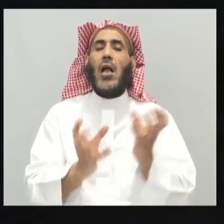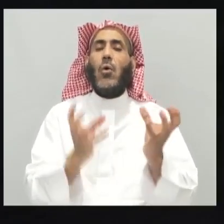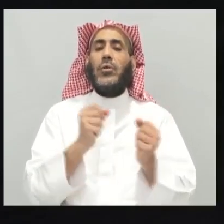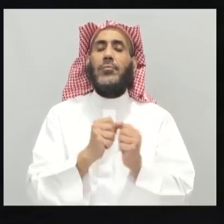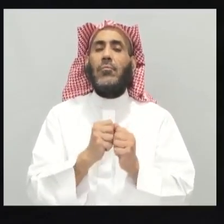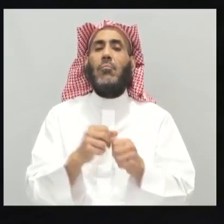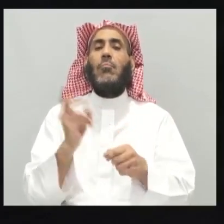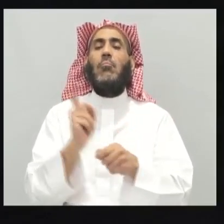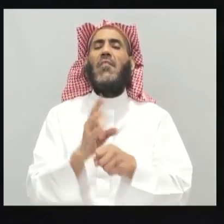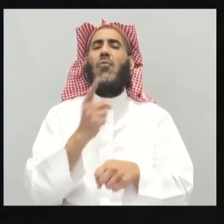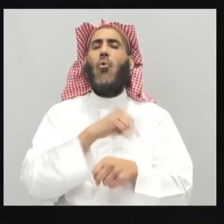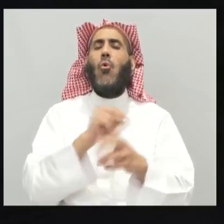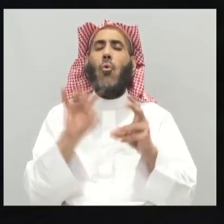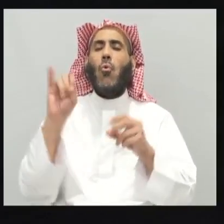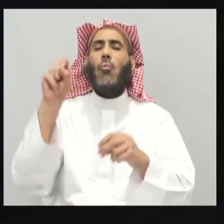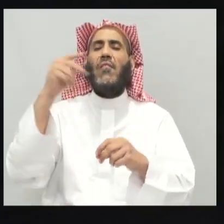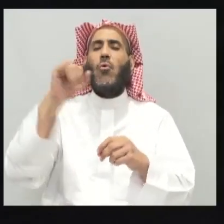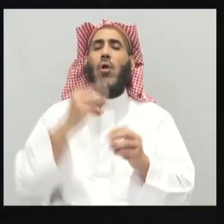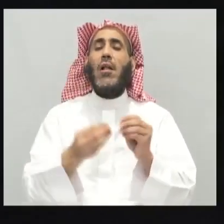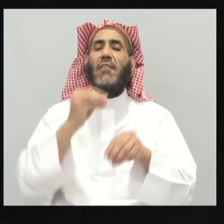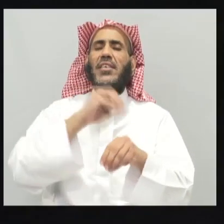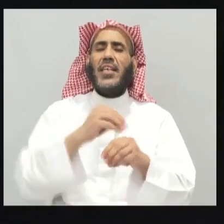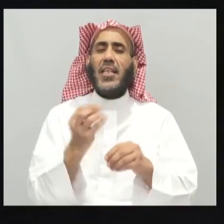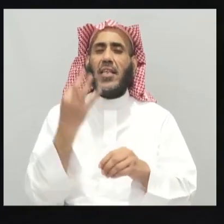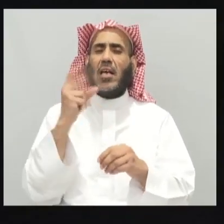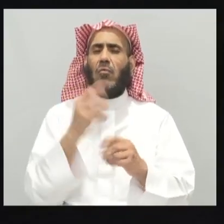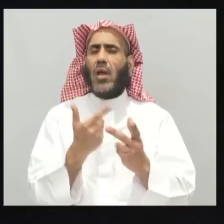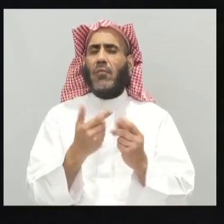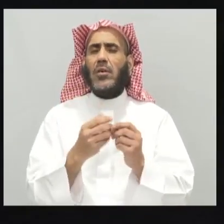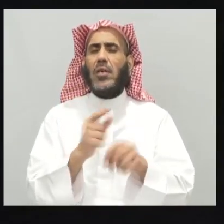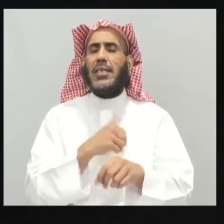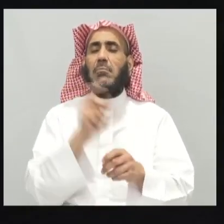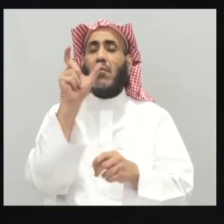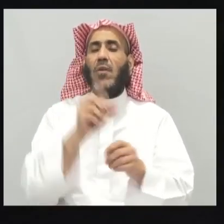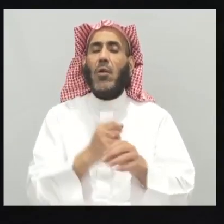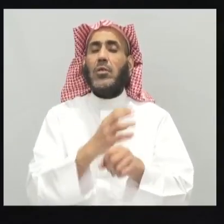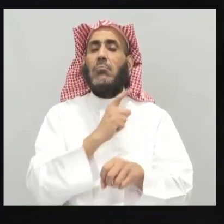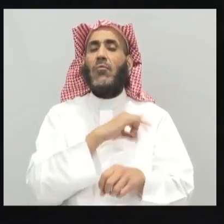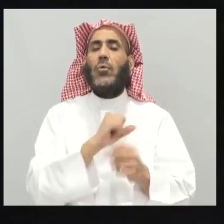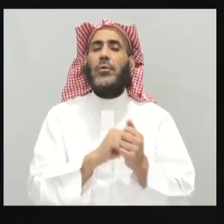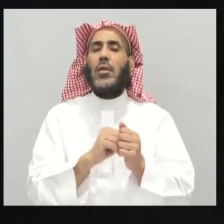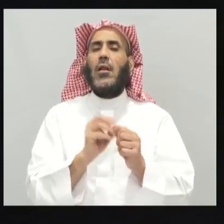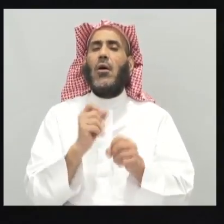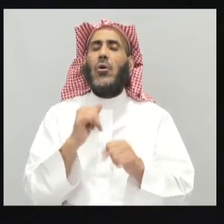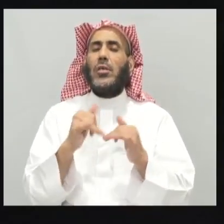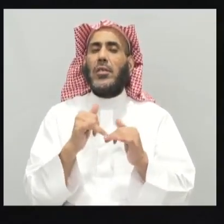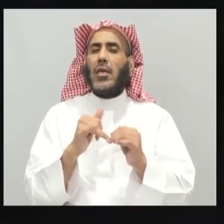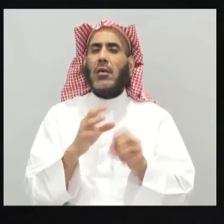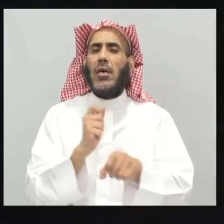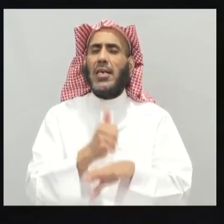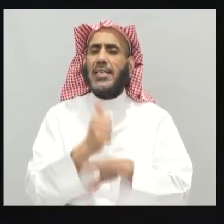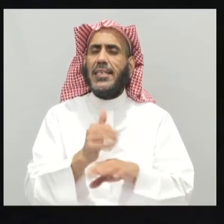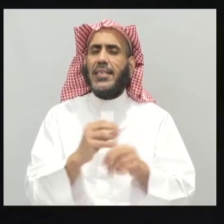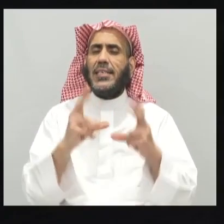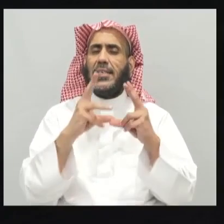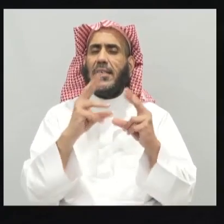وزن مفعول، لكن إذا كان الفعل زائد عن ثلاثة أحرف كيف يصاغ اسم الفاعل واسم المفعول؟ له طريقة صياغة